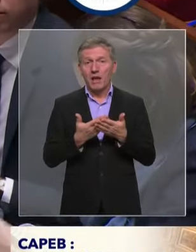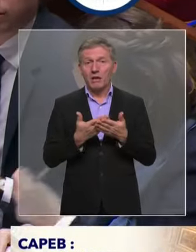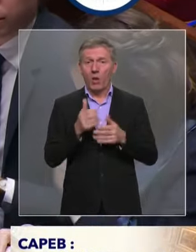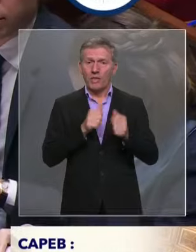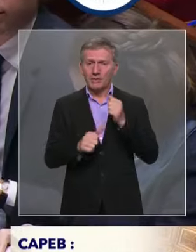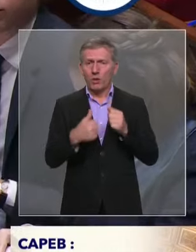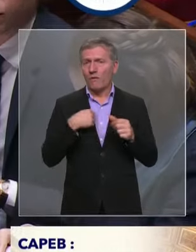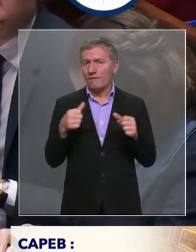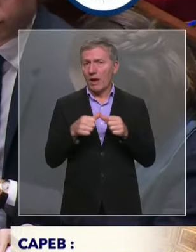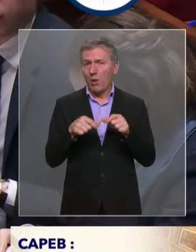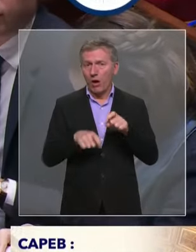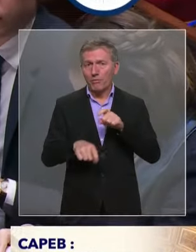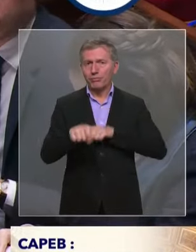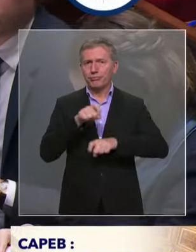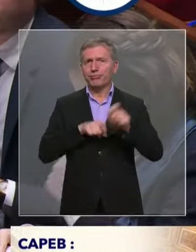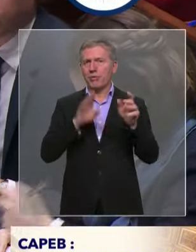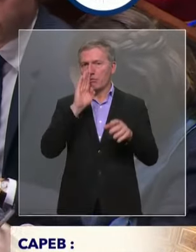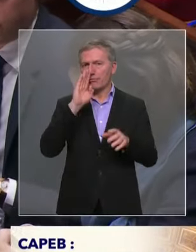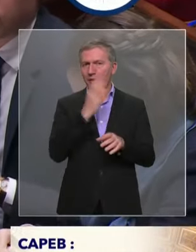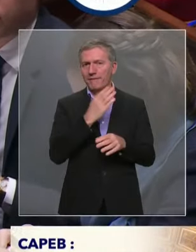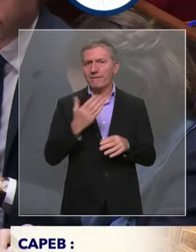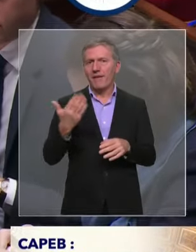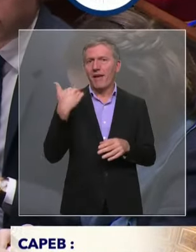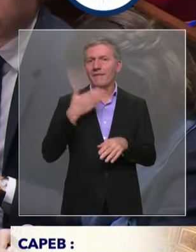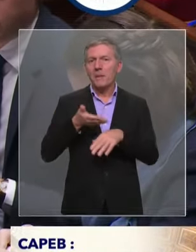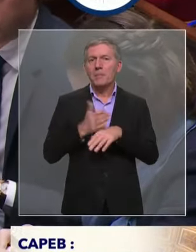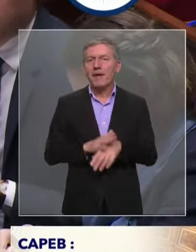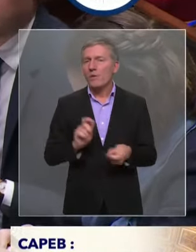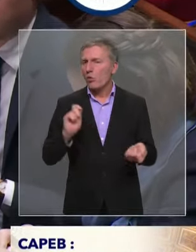nous revenons sur les changements qui étaient prévus.